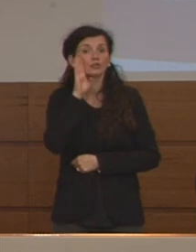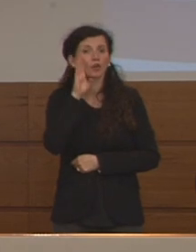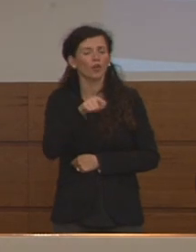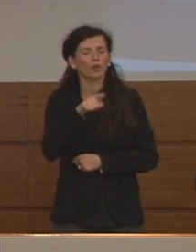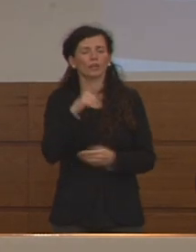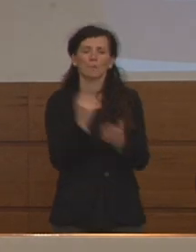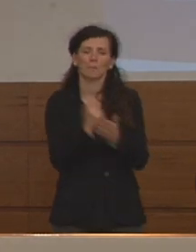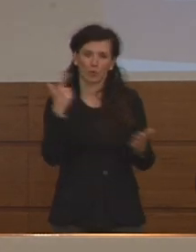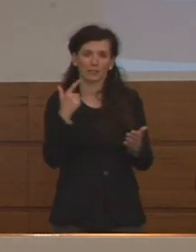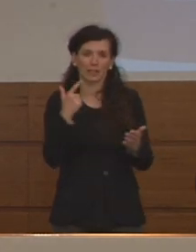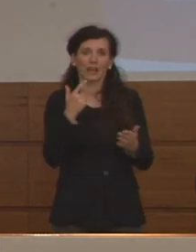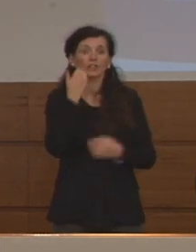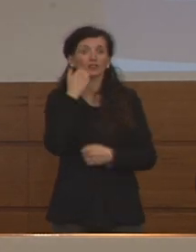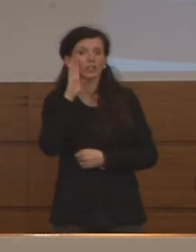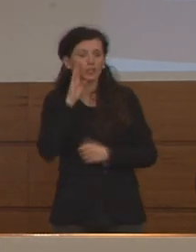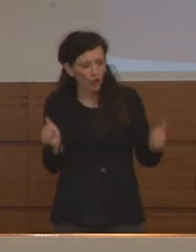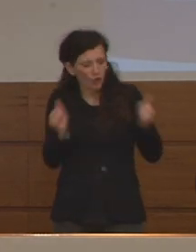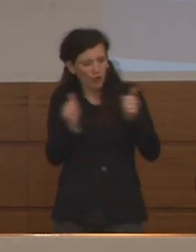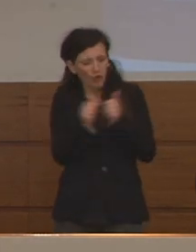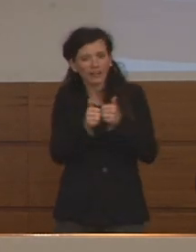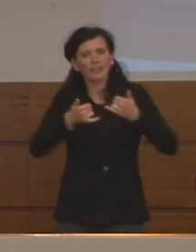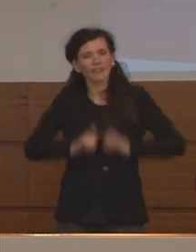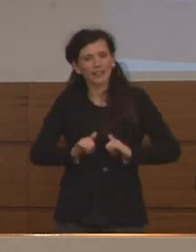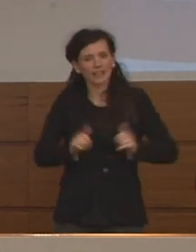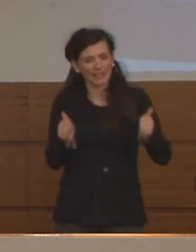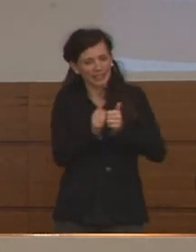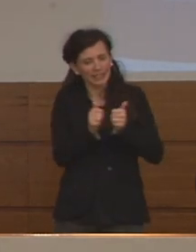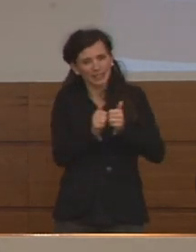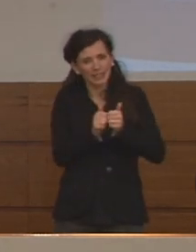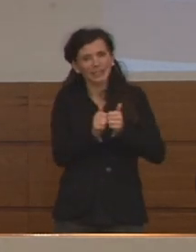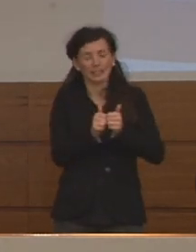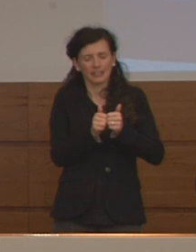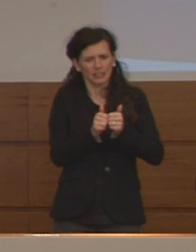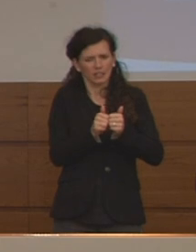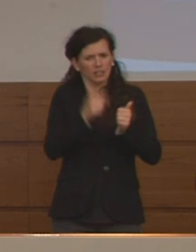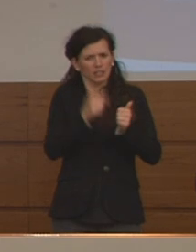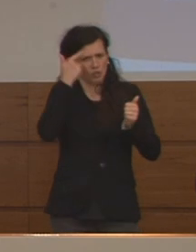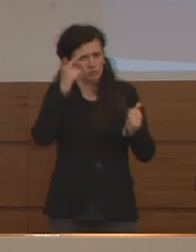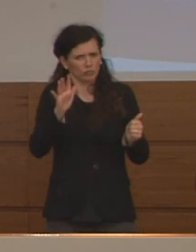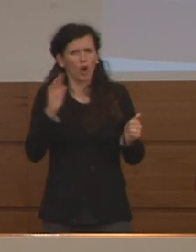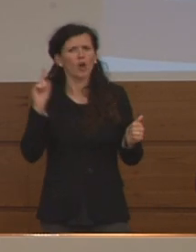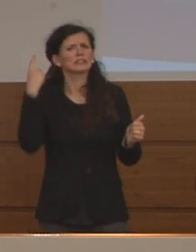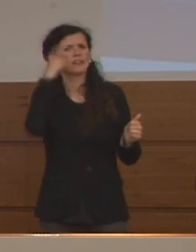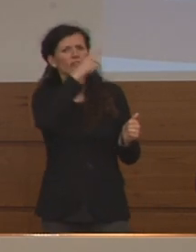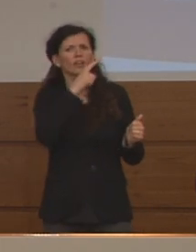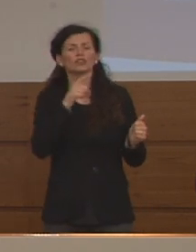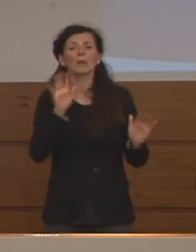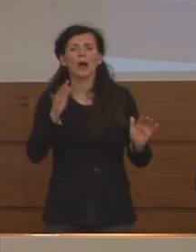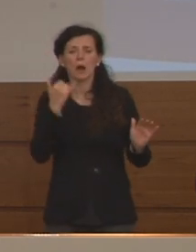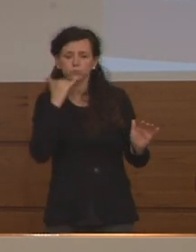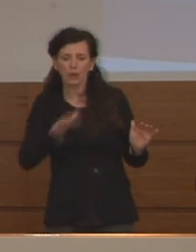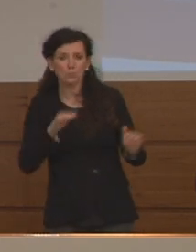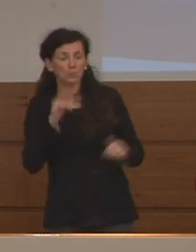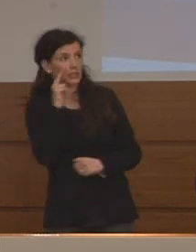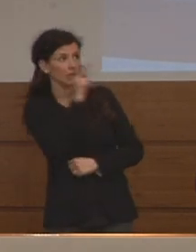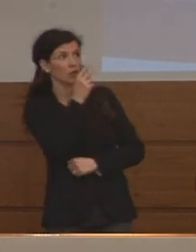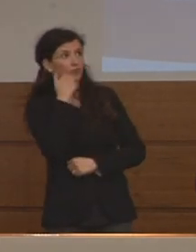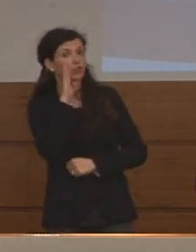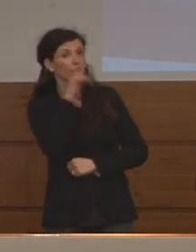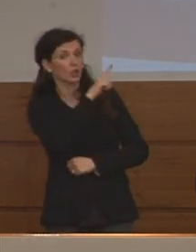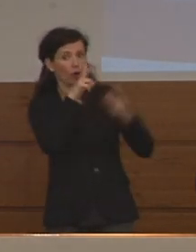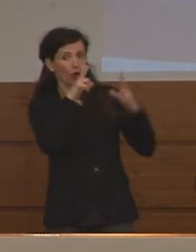stanno con questi bambini mi rendo conto che è molto molto difficile però il bambino è sereno se il genitore è sereno e